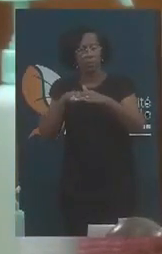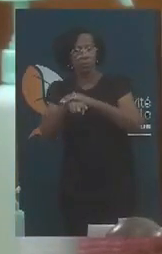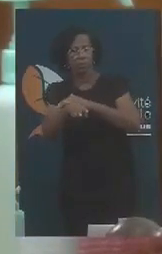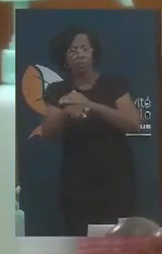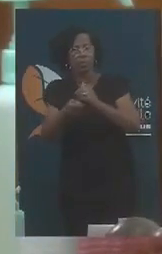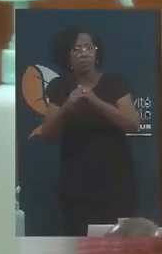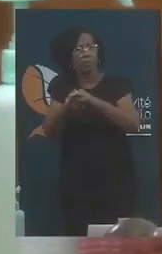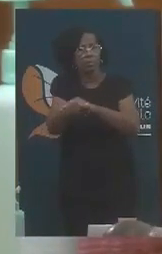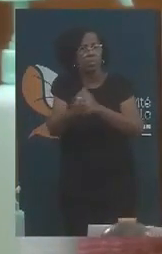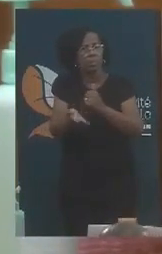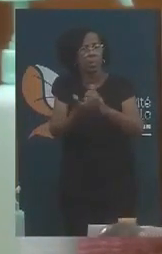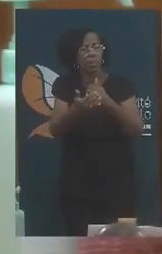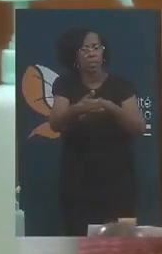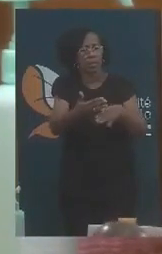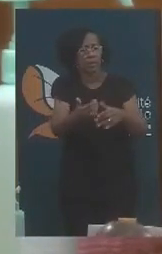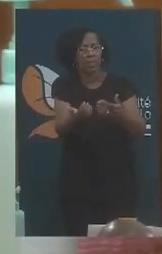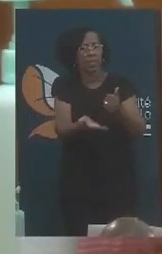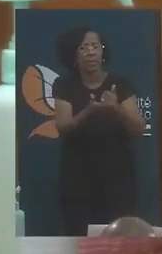services d'aide à domicile.